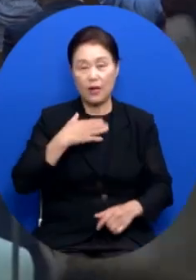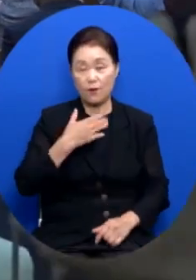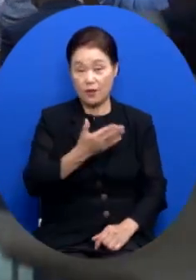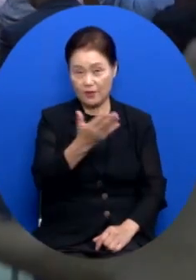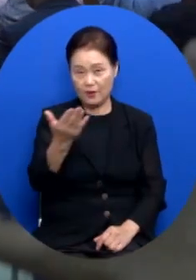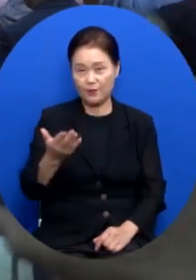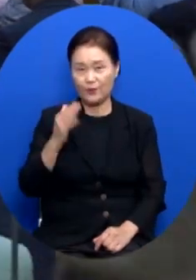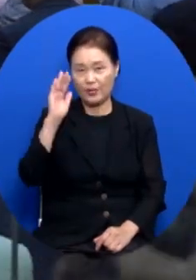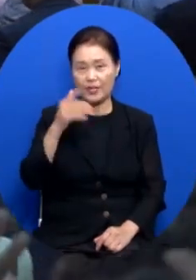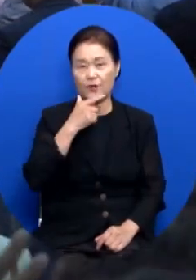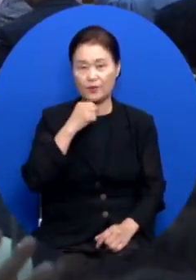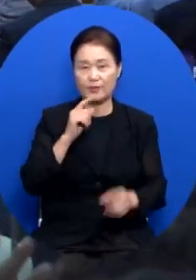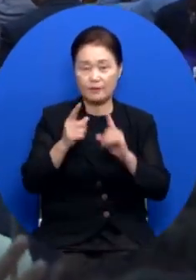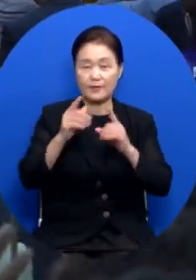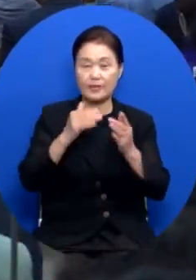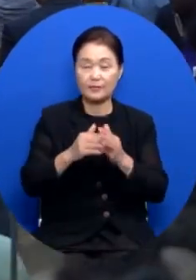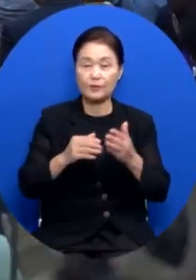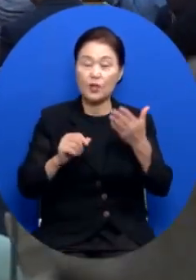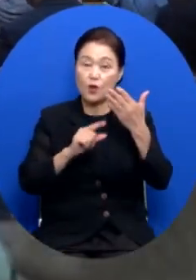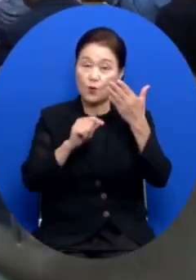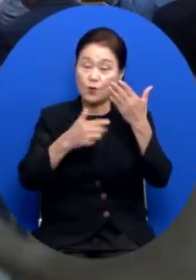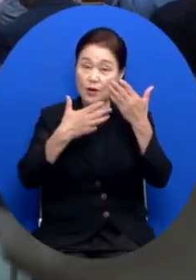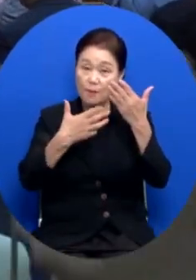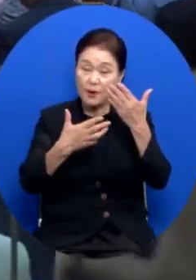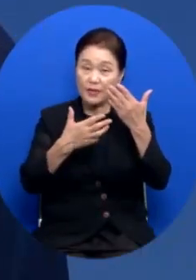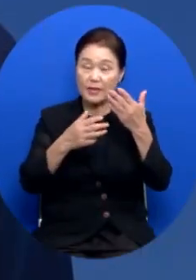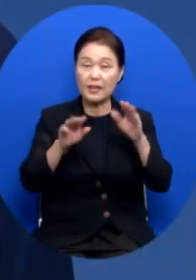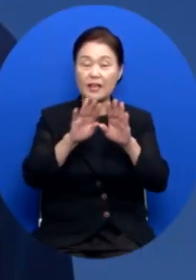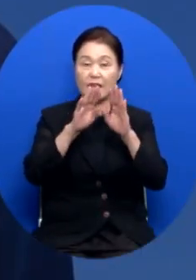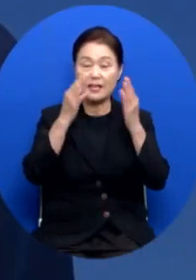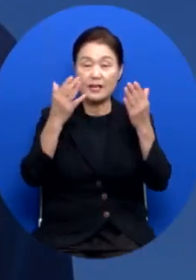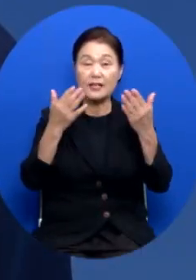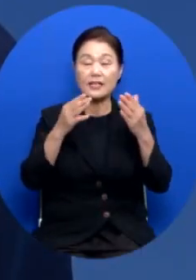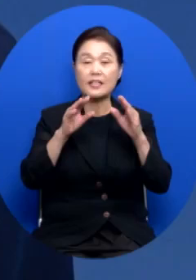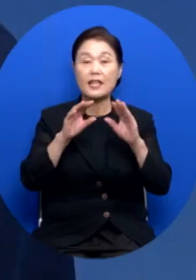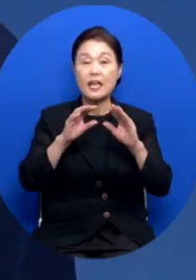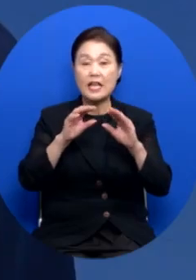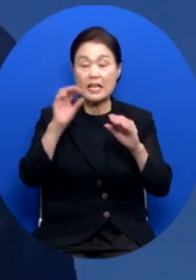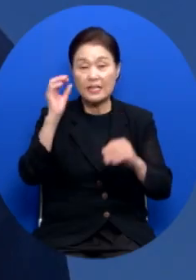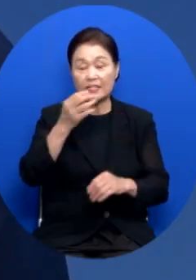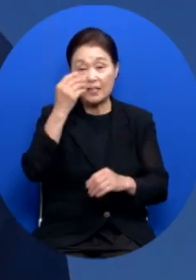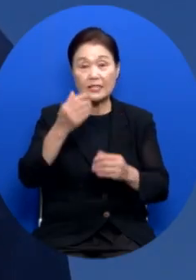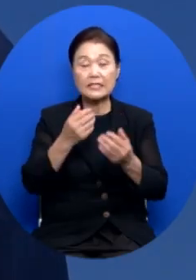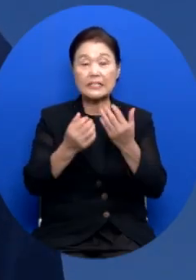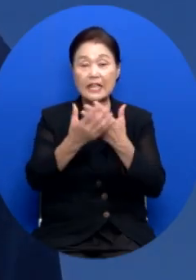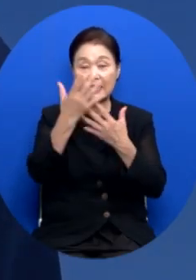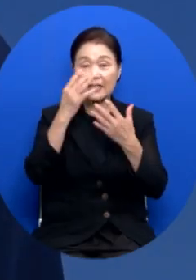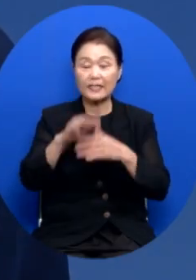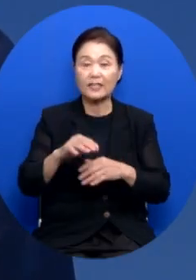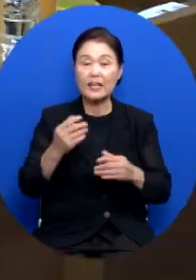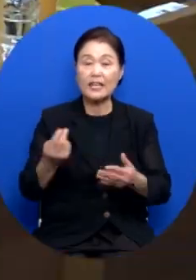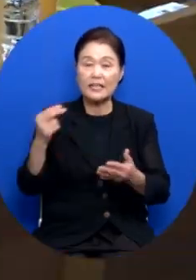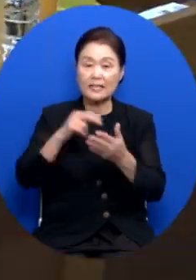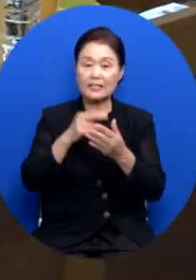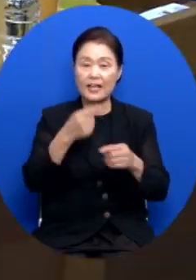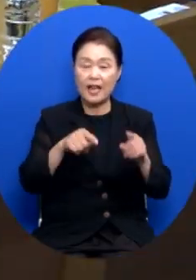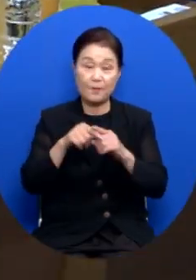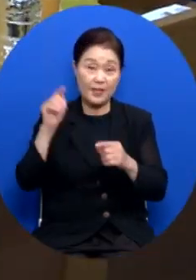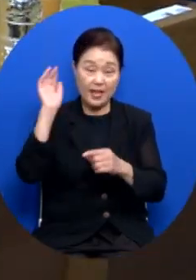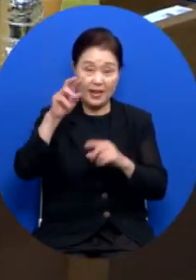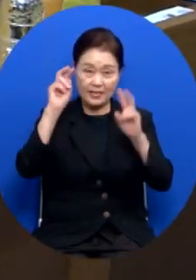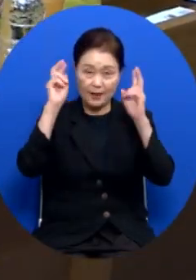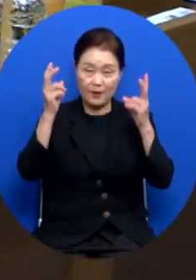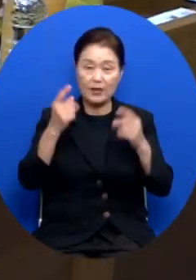강조했습니다. 한편 오는 9월 8일에 열리는 해운대 성령 대집회는 일어나라 함께 가자를 주제로 1,800여